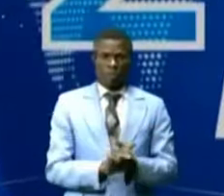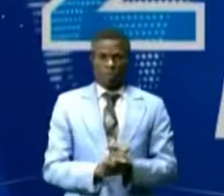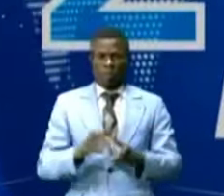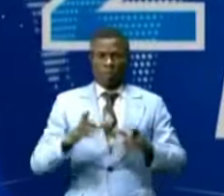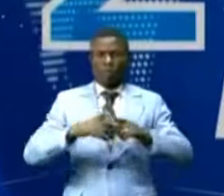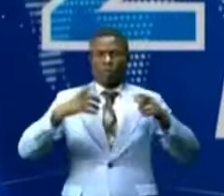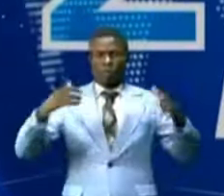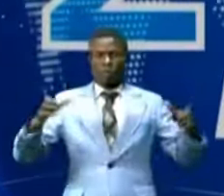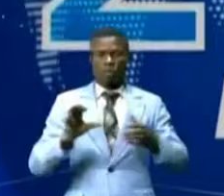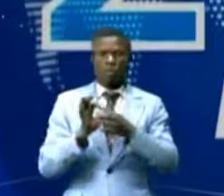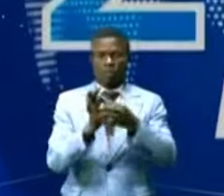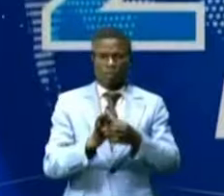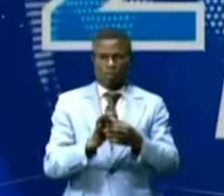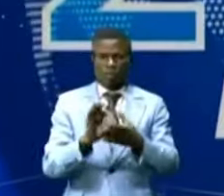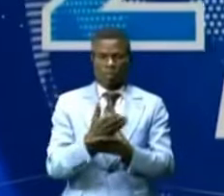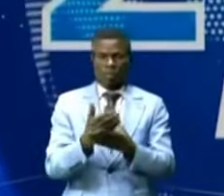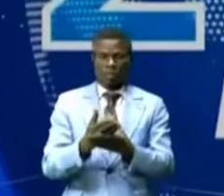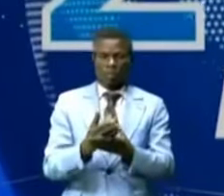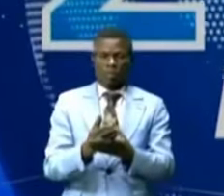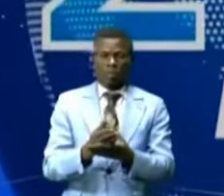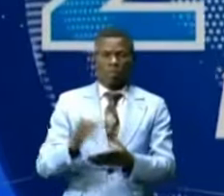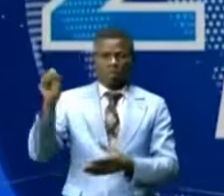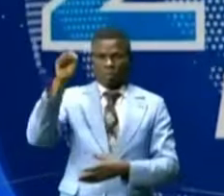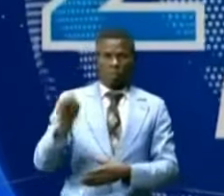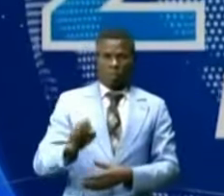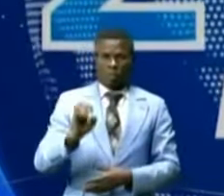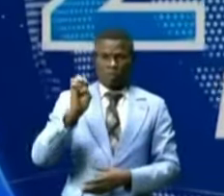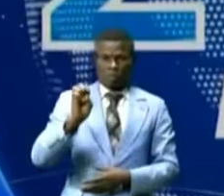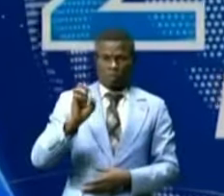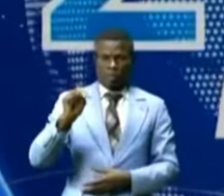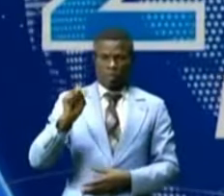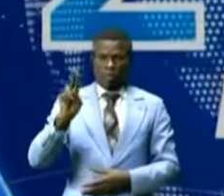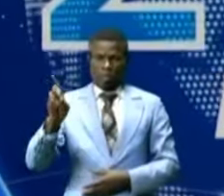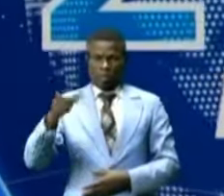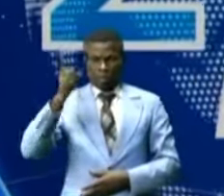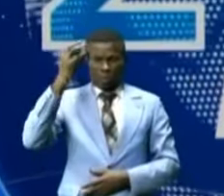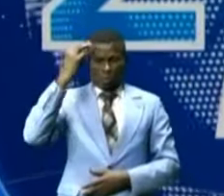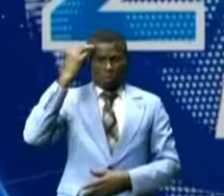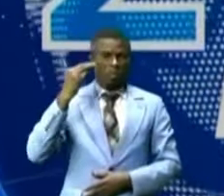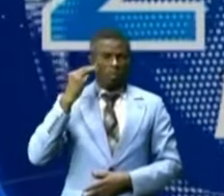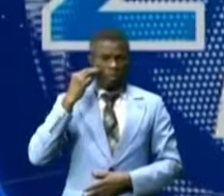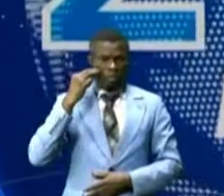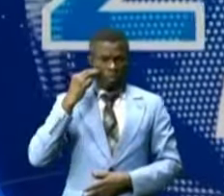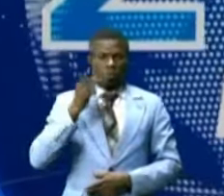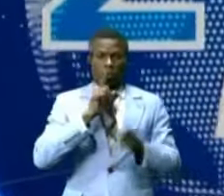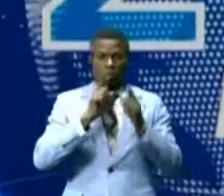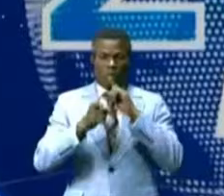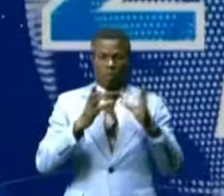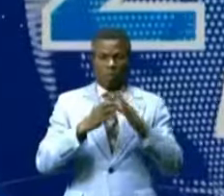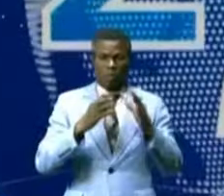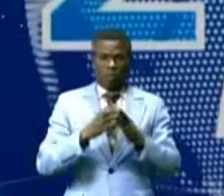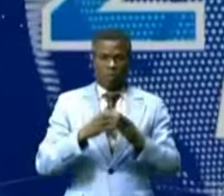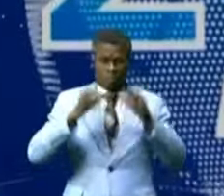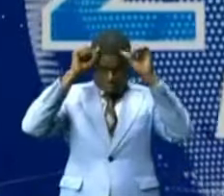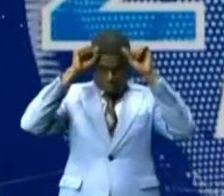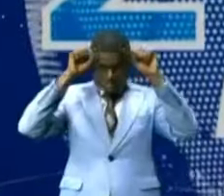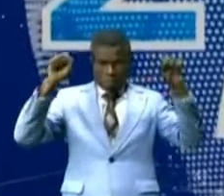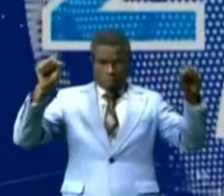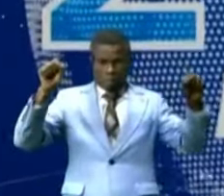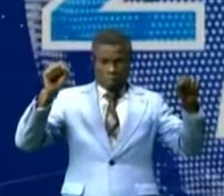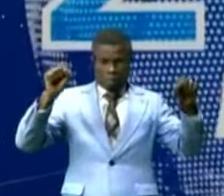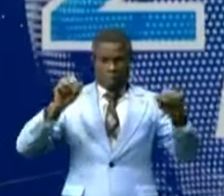Élargissement de la coopération entre Séoul et Kinshasa, le Premier ministre Jean-Michel Samalou Kondé a échangé avec le président